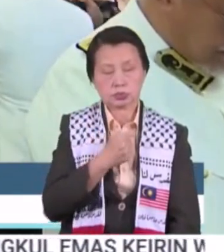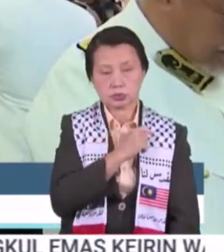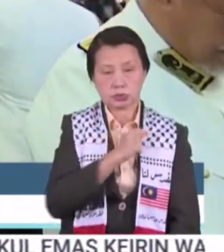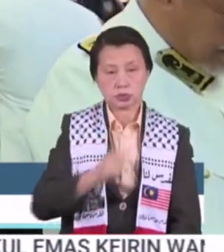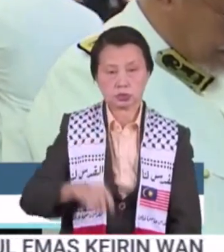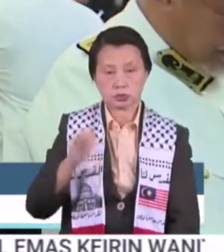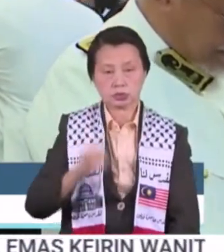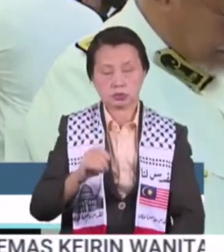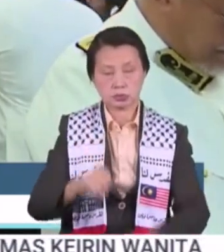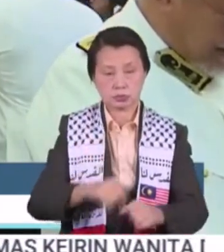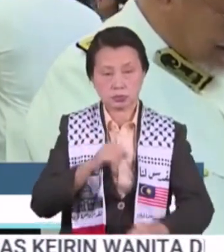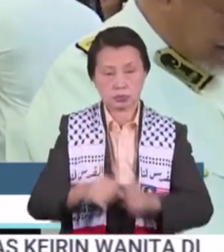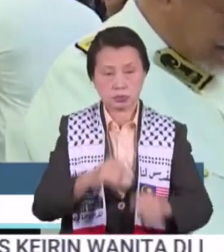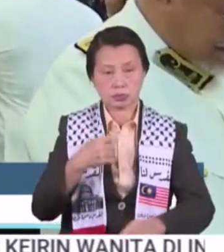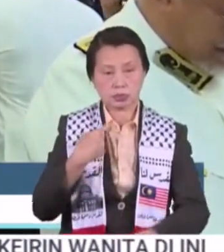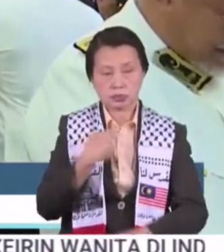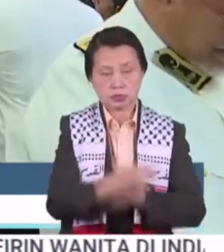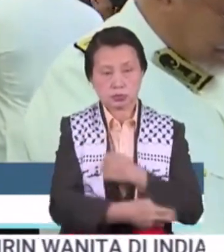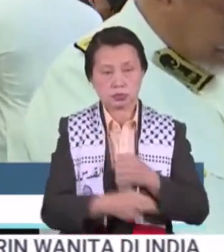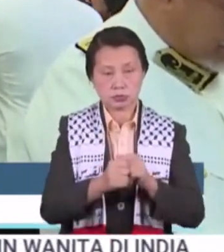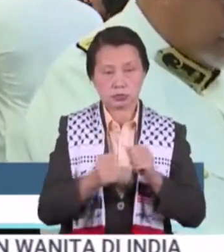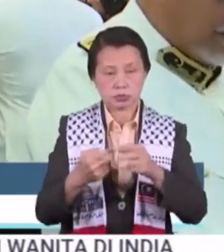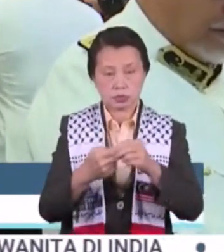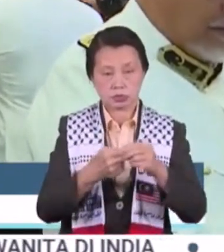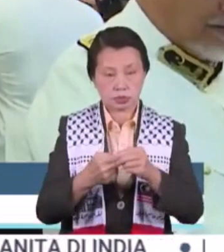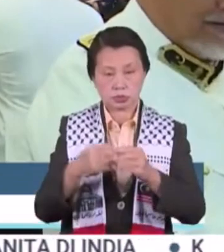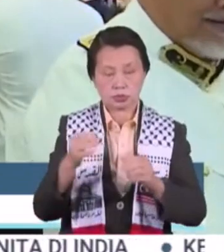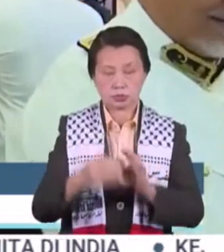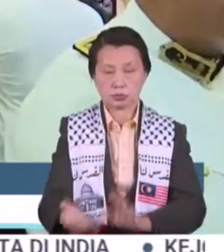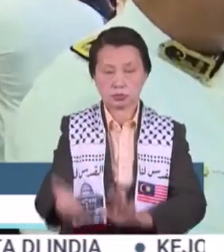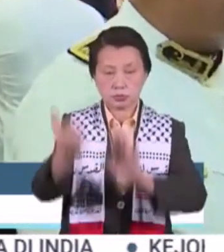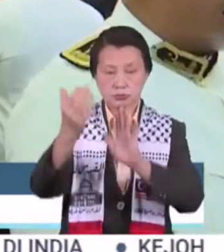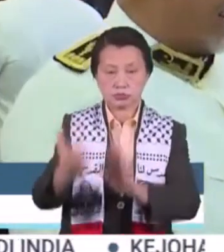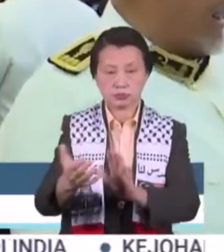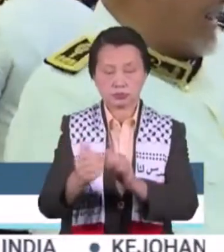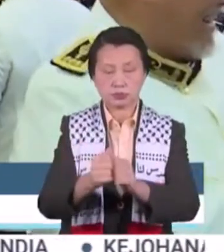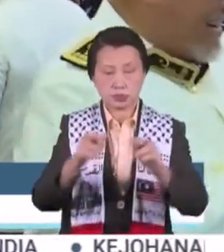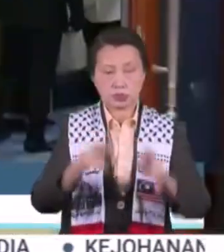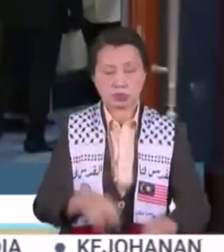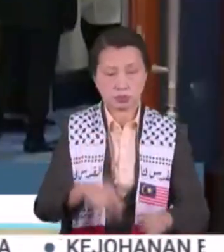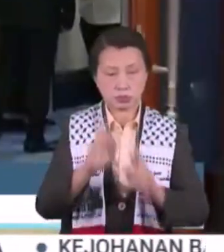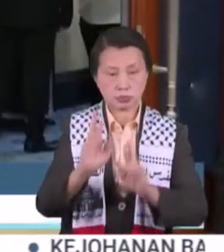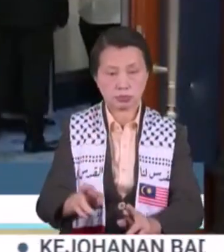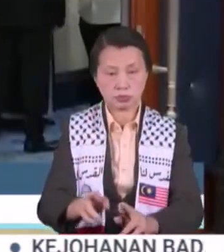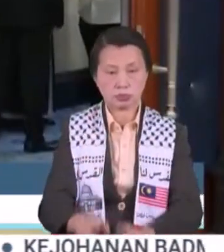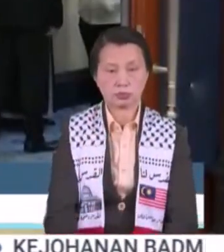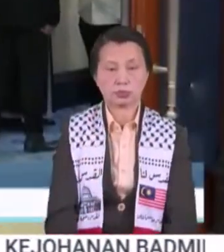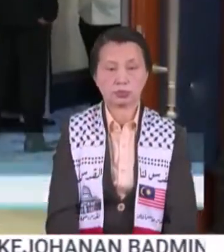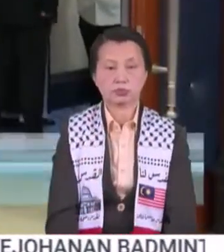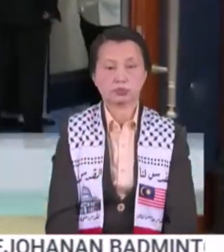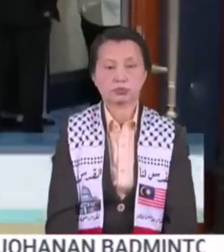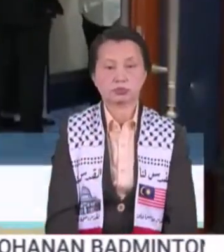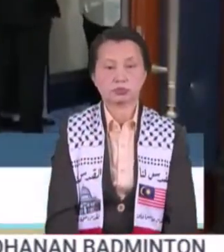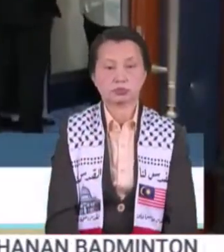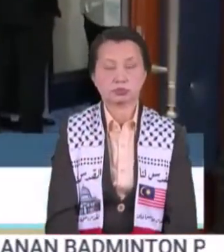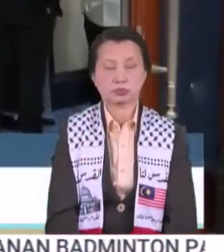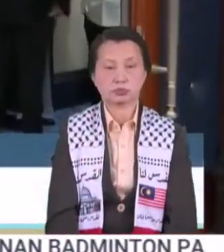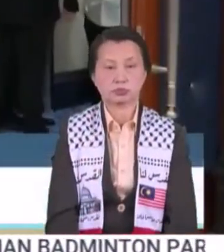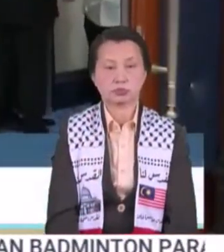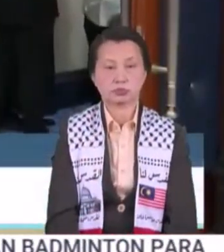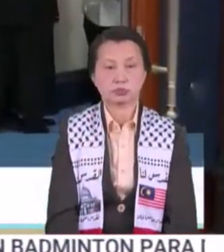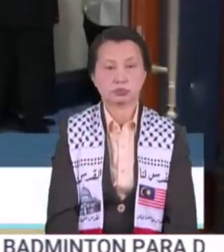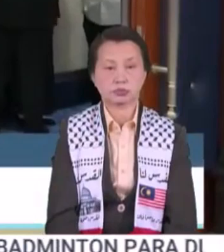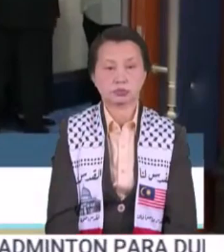ingin melihat negara kita bersatu padu, maju ke hadapan dan rakyat hidup dengan harmoni. Politik adalah merupakan satu kaedah